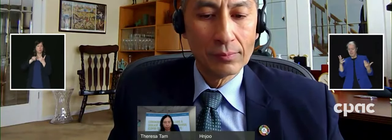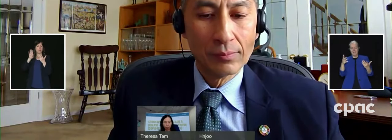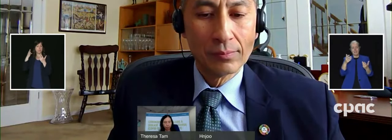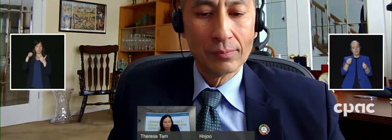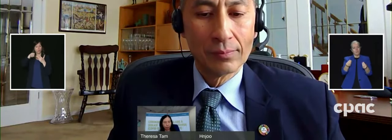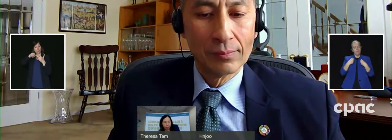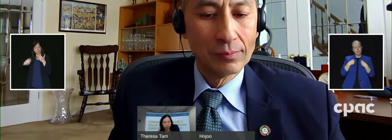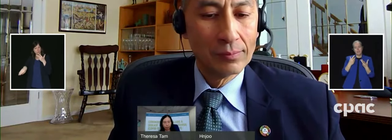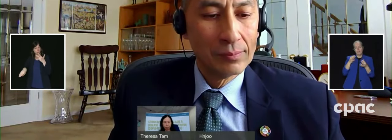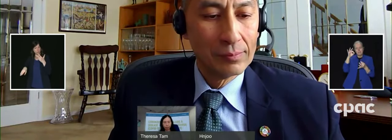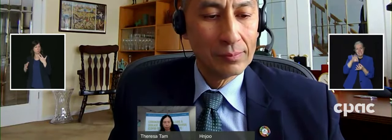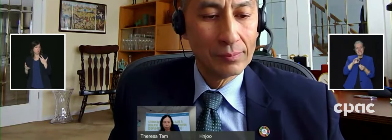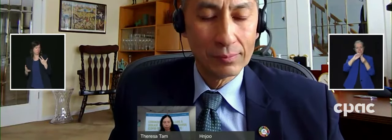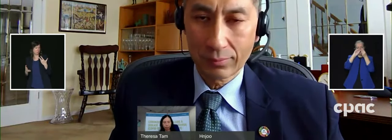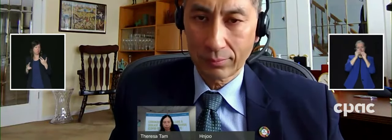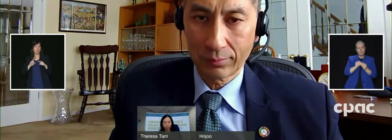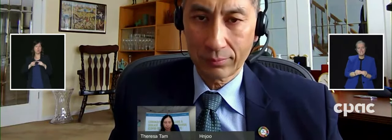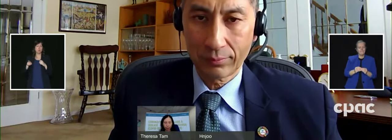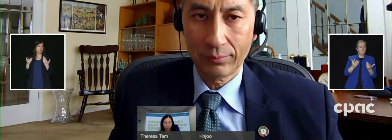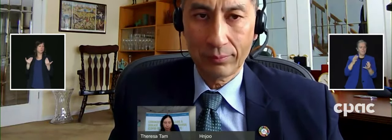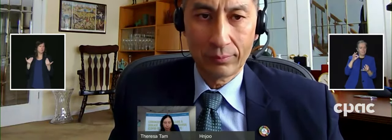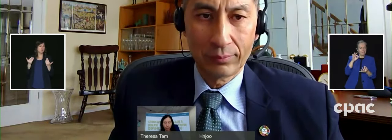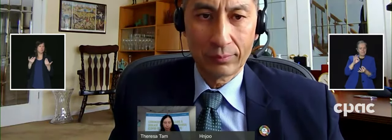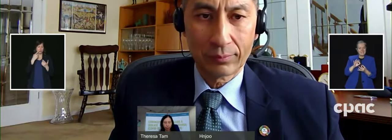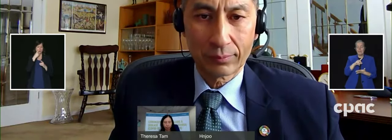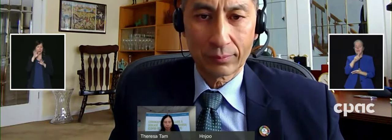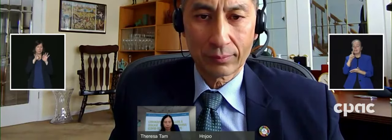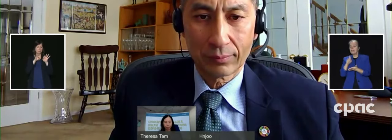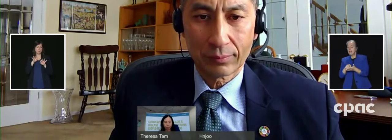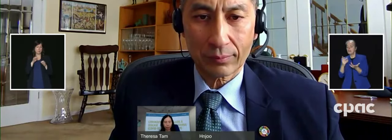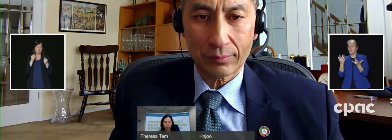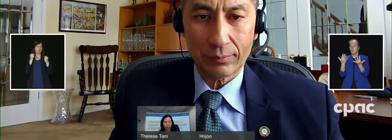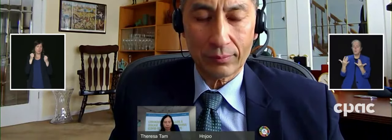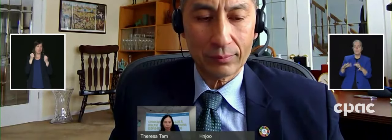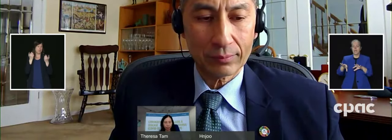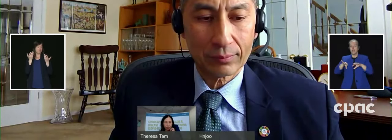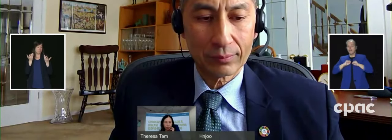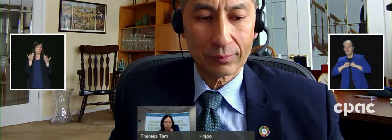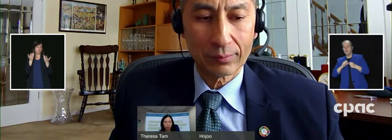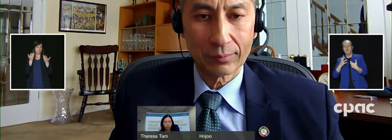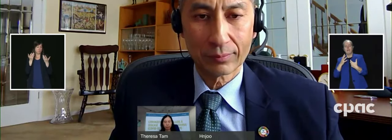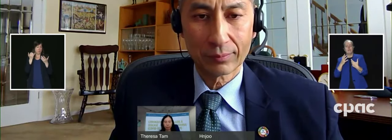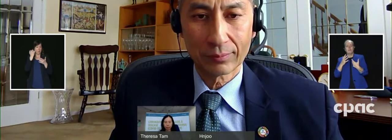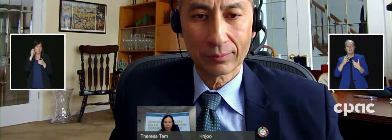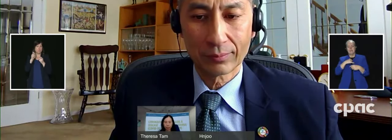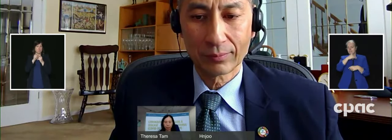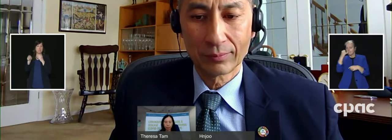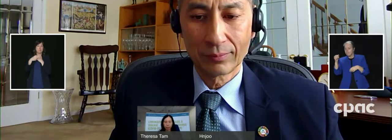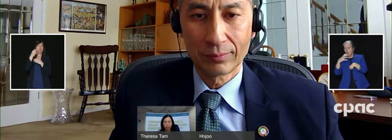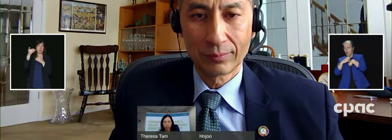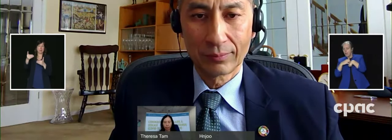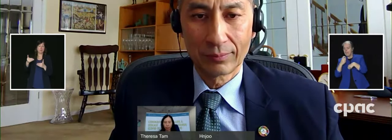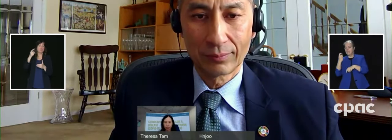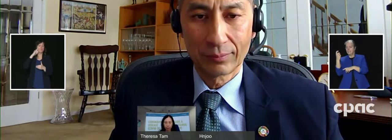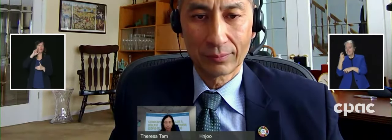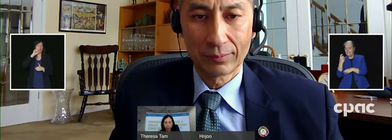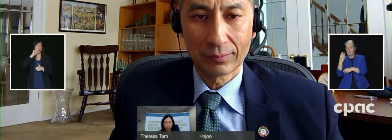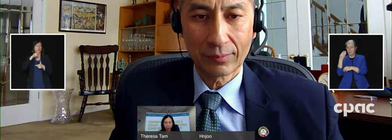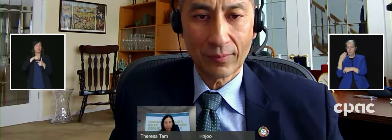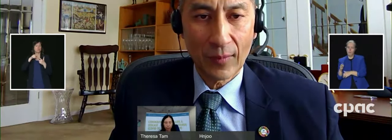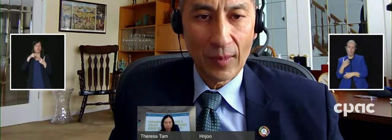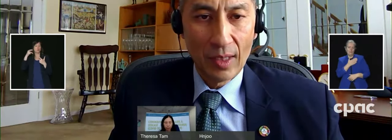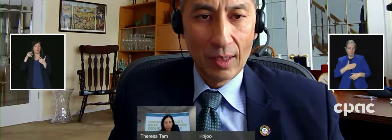nombre de cas qu'on atteindrait à une certaine date avec la courbe orange, grise et bleue?